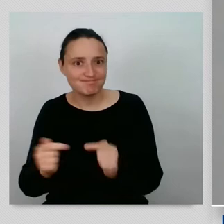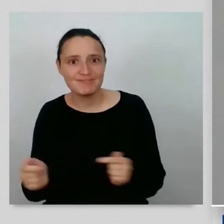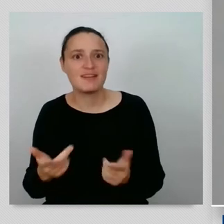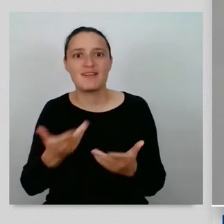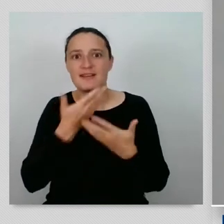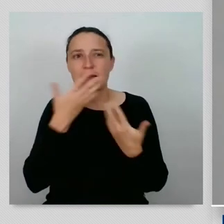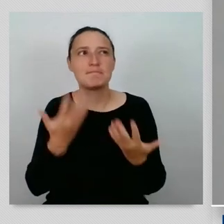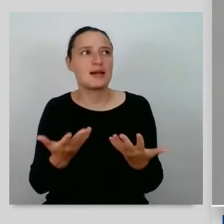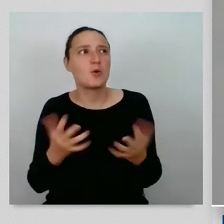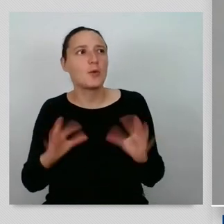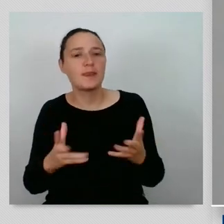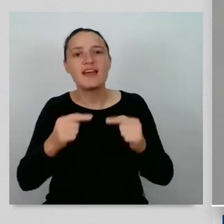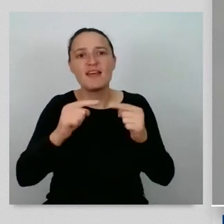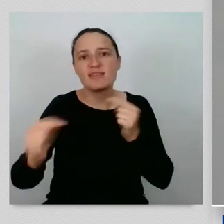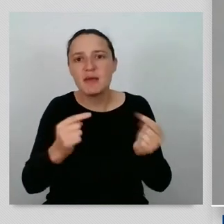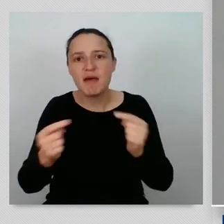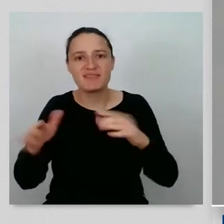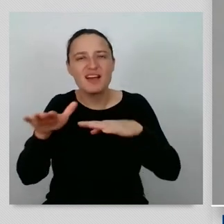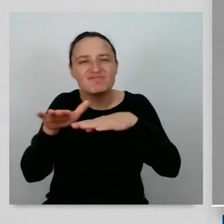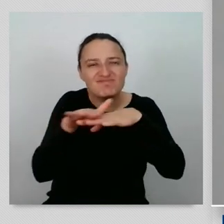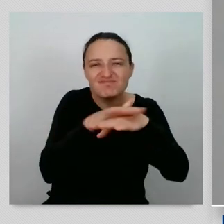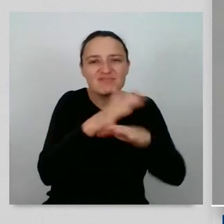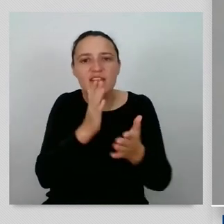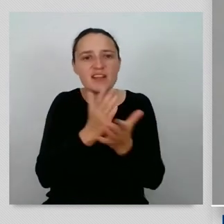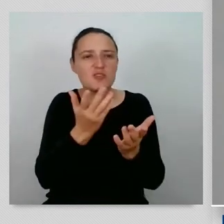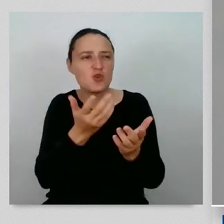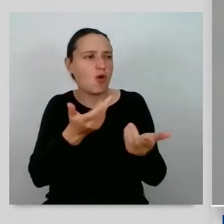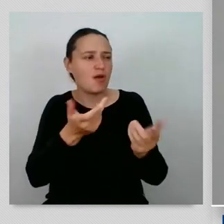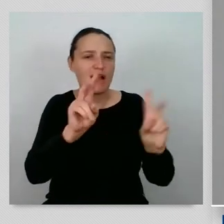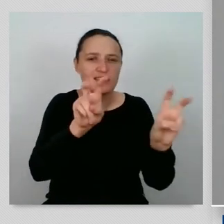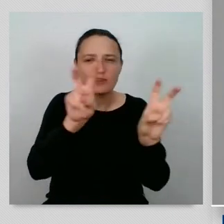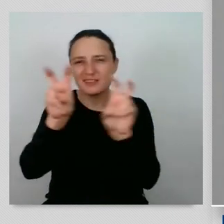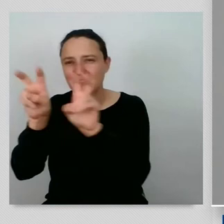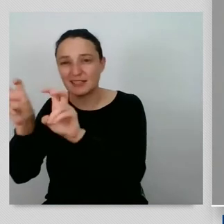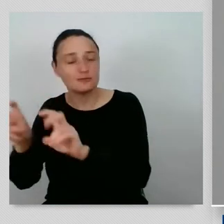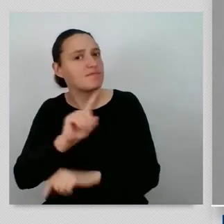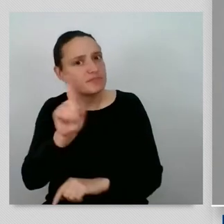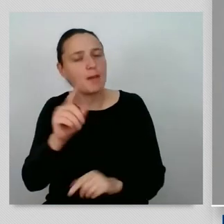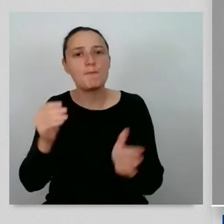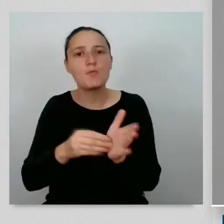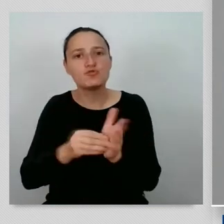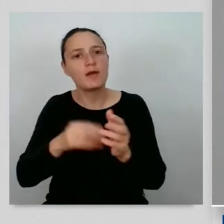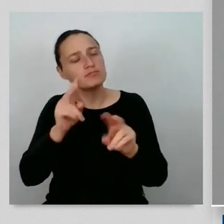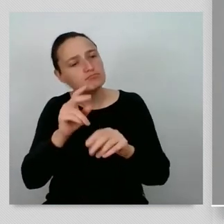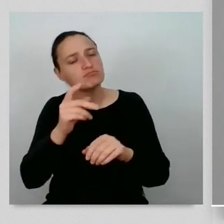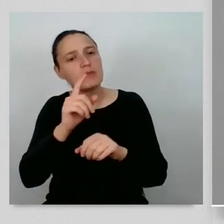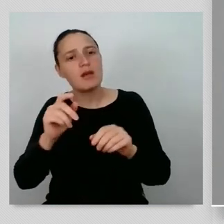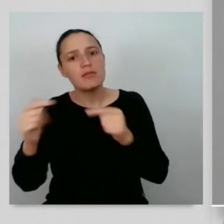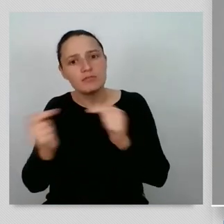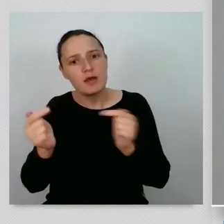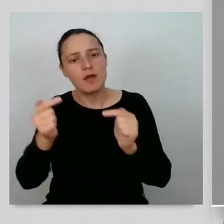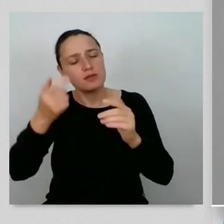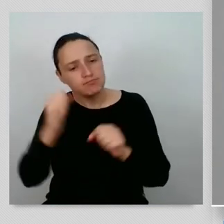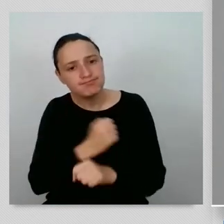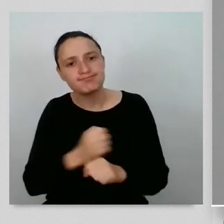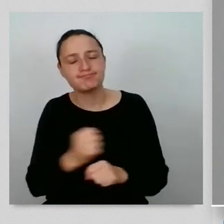takiej debaty powierzchownej, naskórkowej, nagłówkowej, bo ona w obszarze prowadzenia polityki klimatycznej i